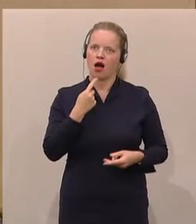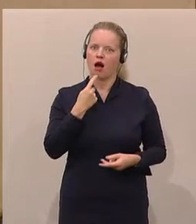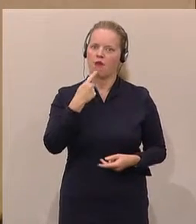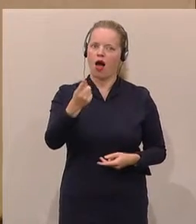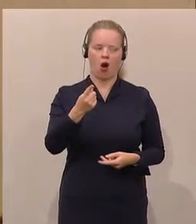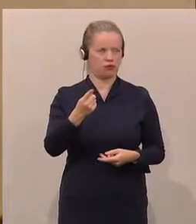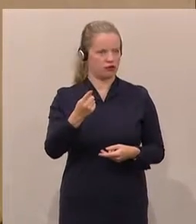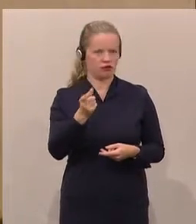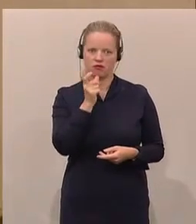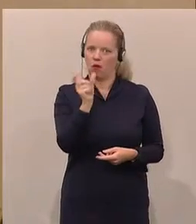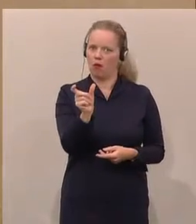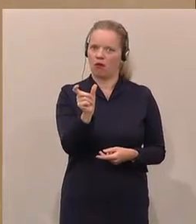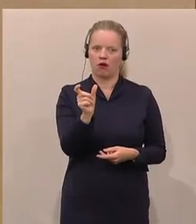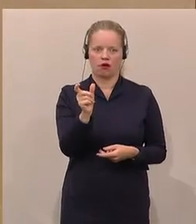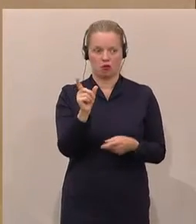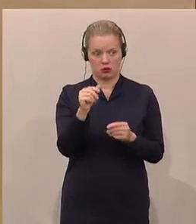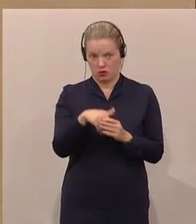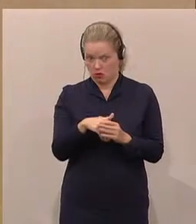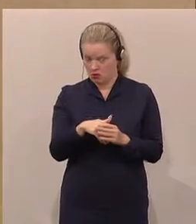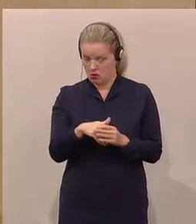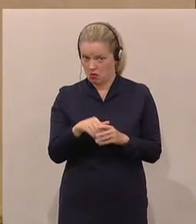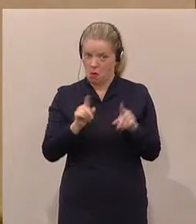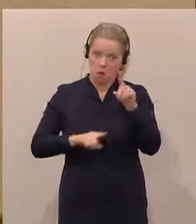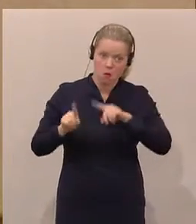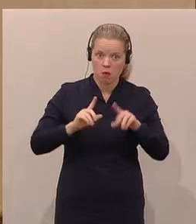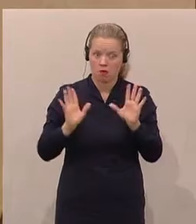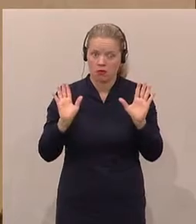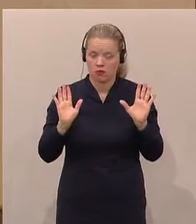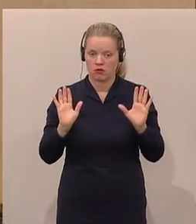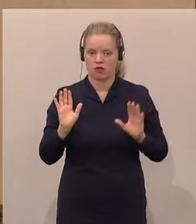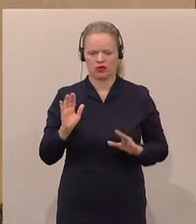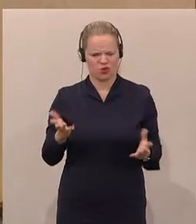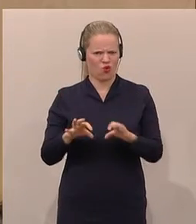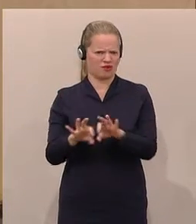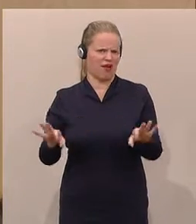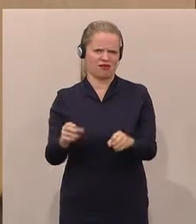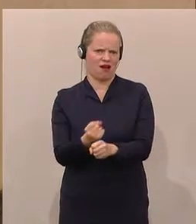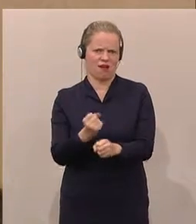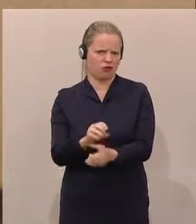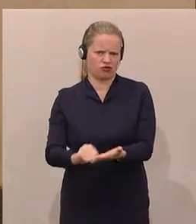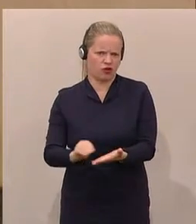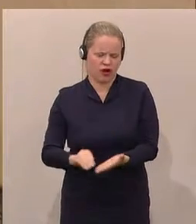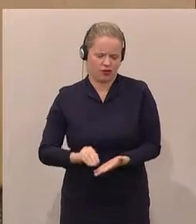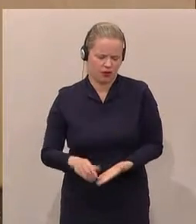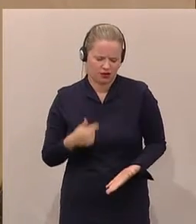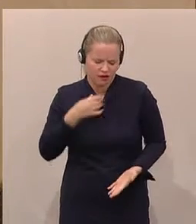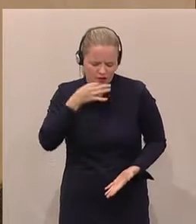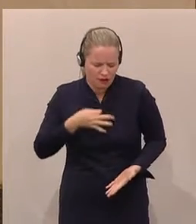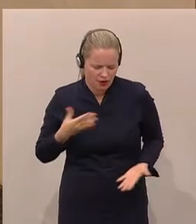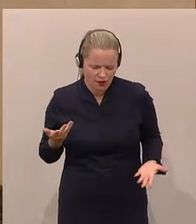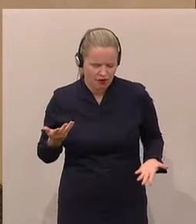wenn man eine Behauptung aufstellt. Das kann auch gelogen sein. Und mit solchen Mitteln wird gearbeitet beim Standard. Und da frage ich mich, ist